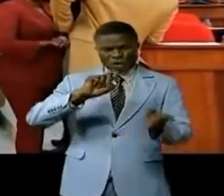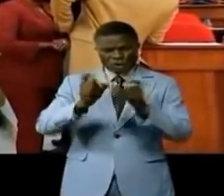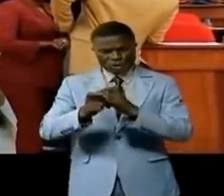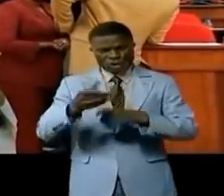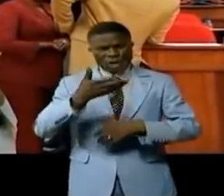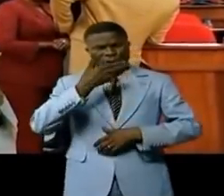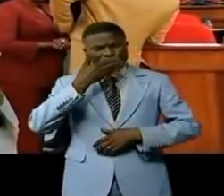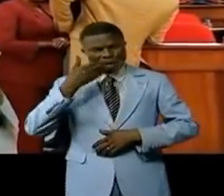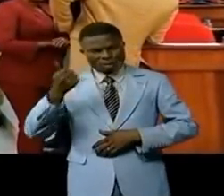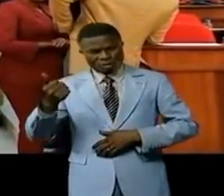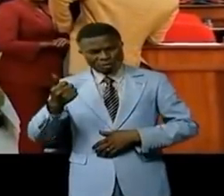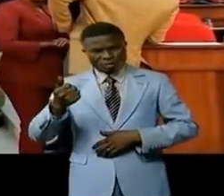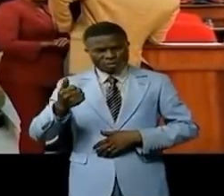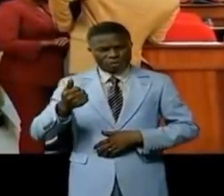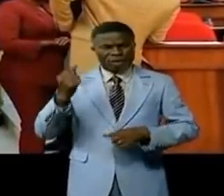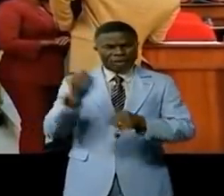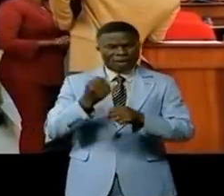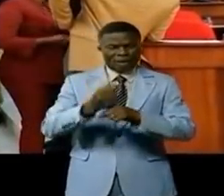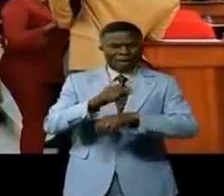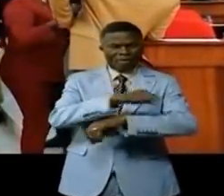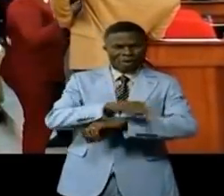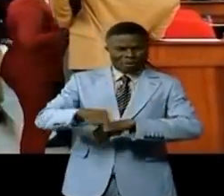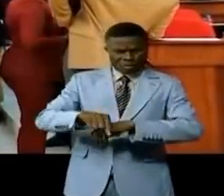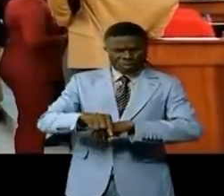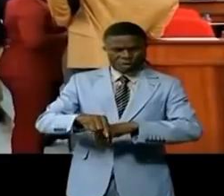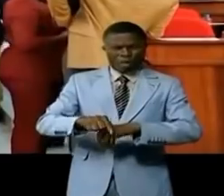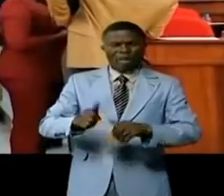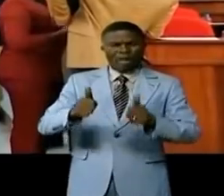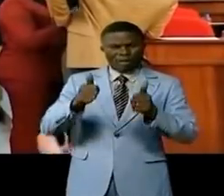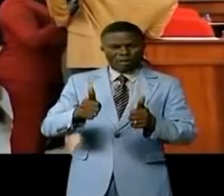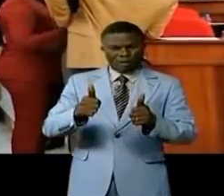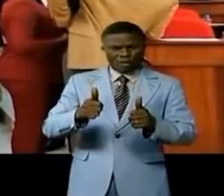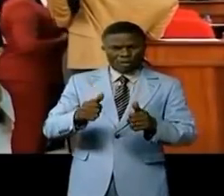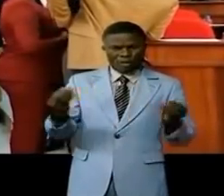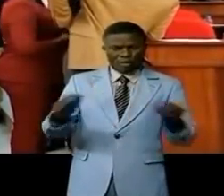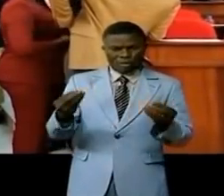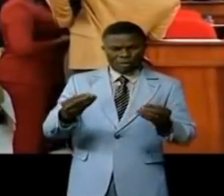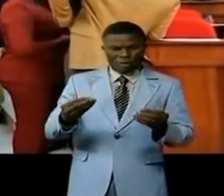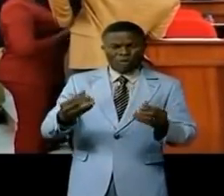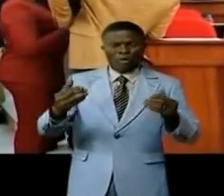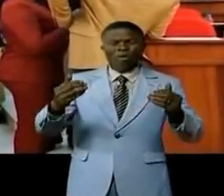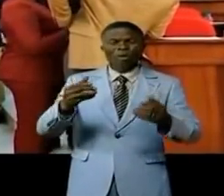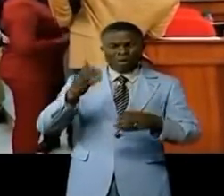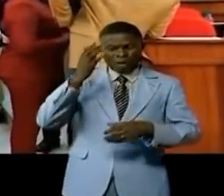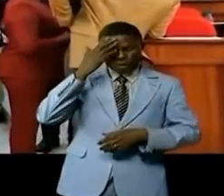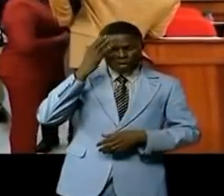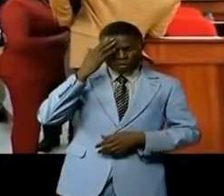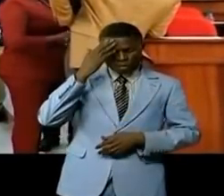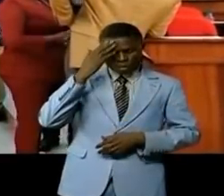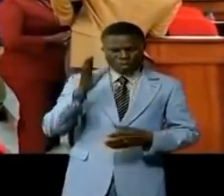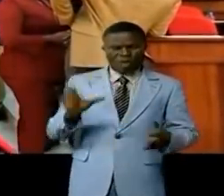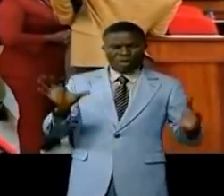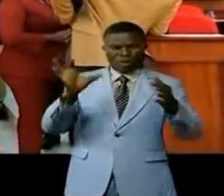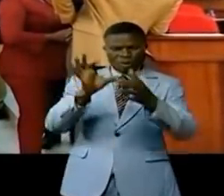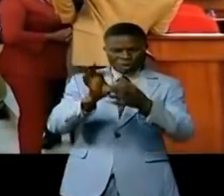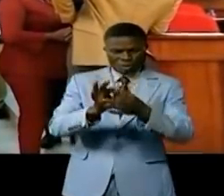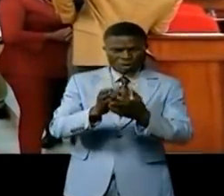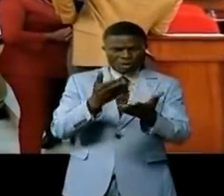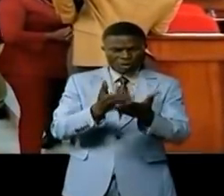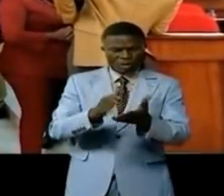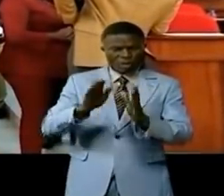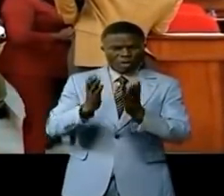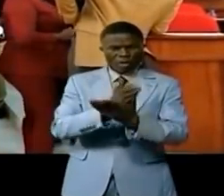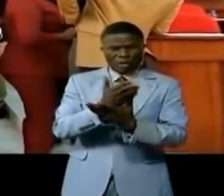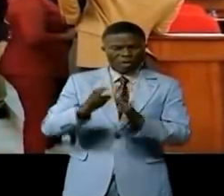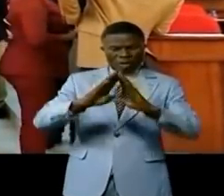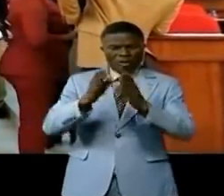dire, le fonctionnement du cabinet pour que aussi l'extérieur puisse comprendre qu'il y a une certaine cohérence entre tous